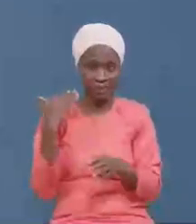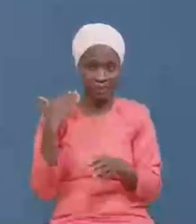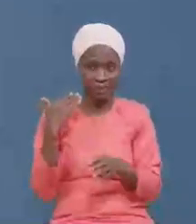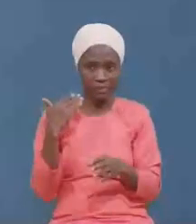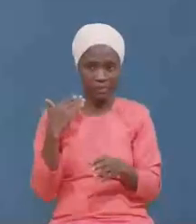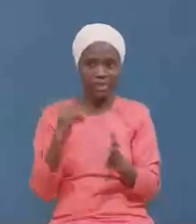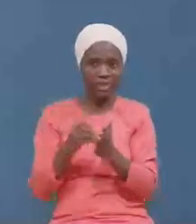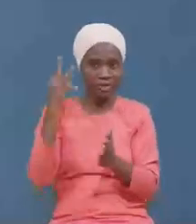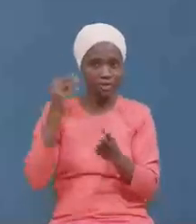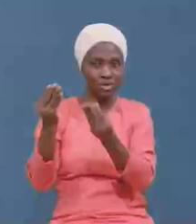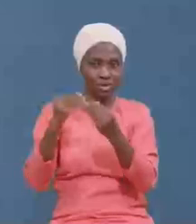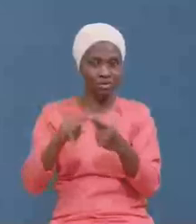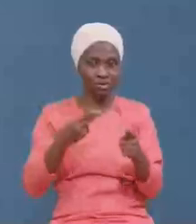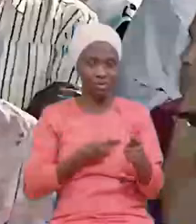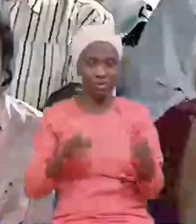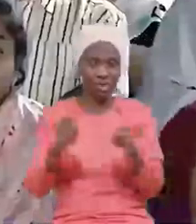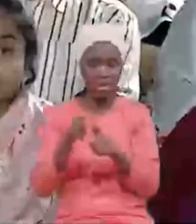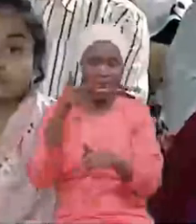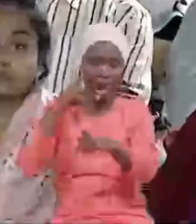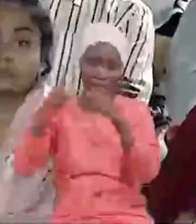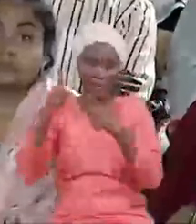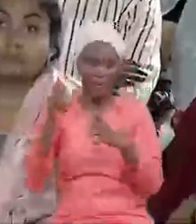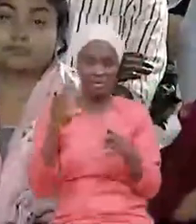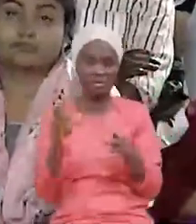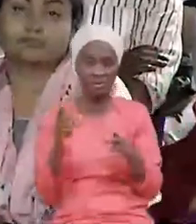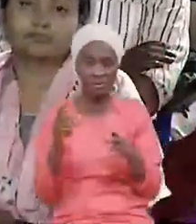Cela nous est donné en prophétie.